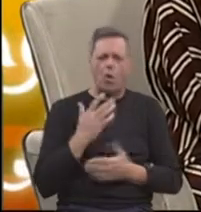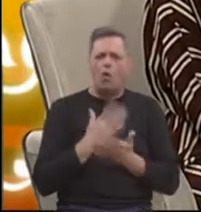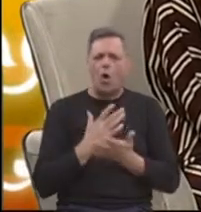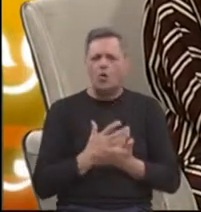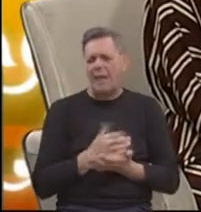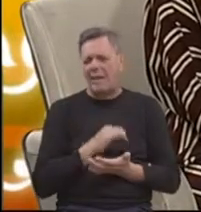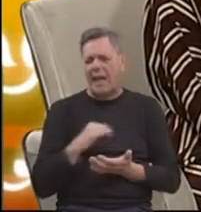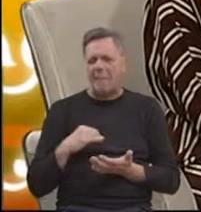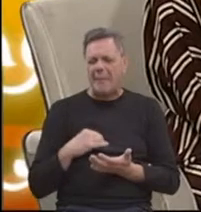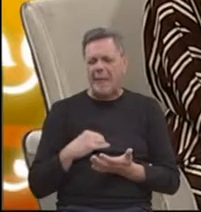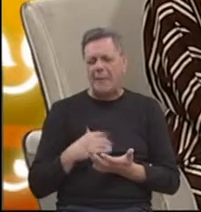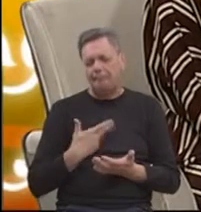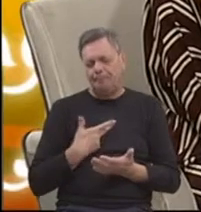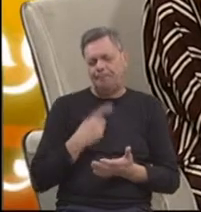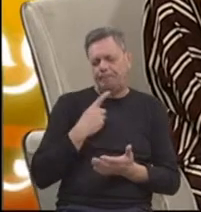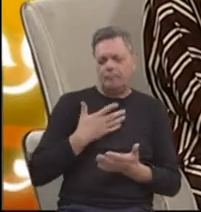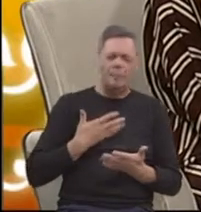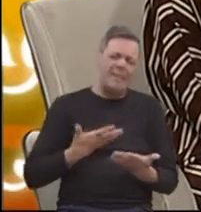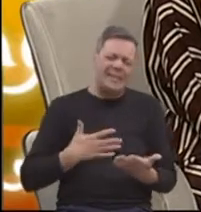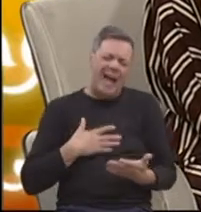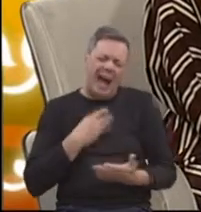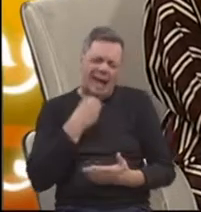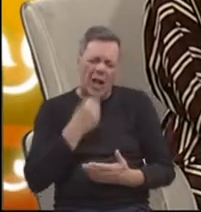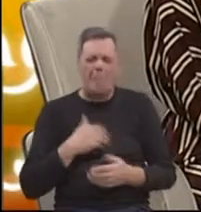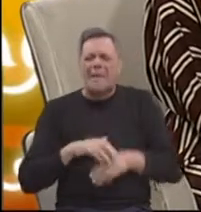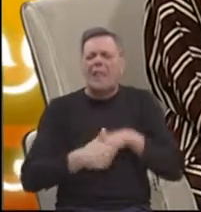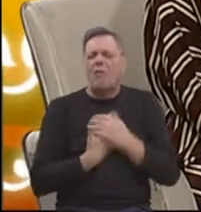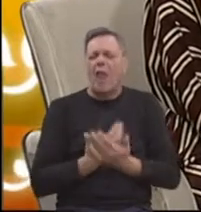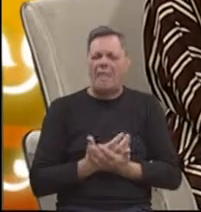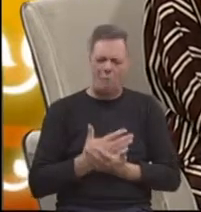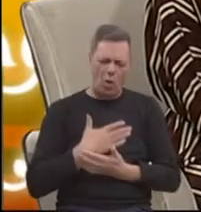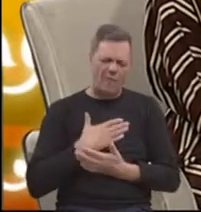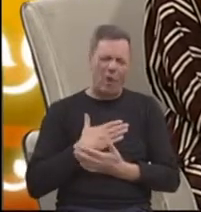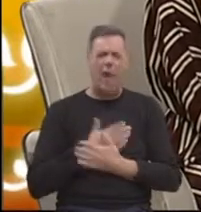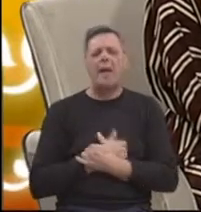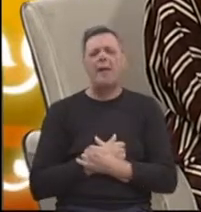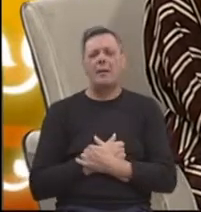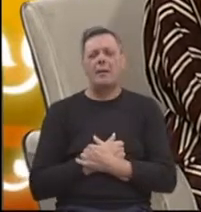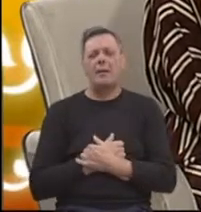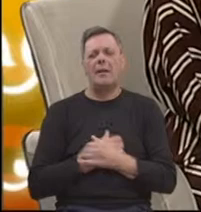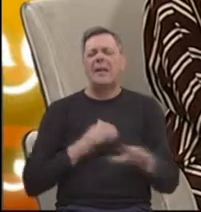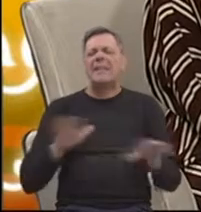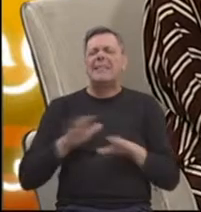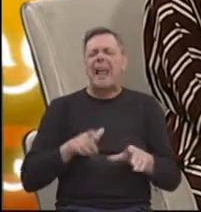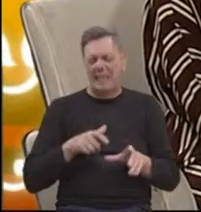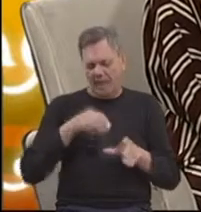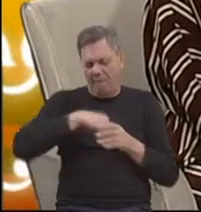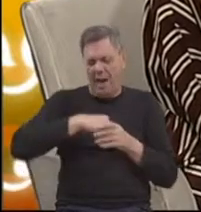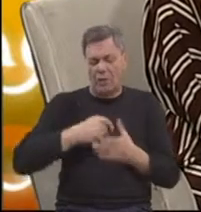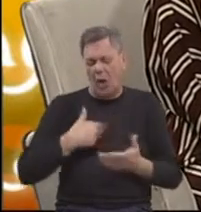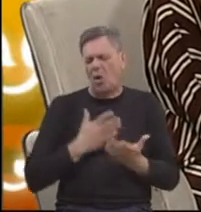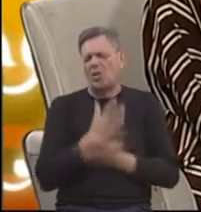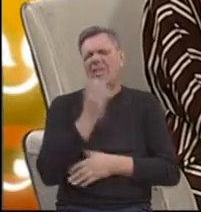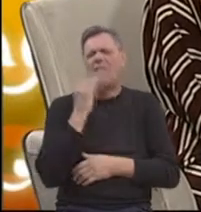si ugađamo u emotivnom smislu sa hranom i prehranom. Zadovoljavamo nekakve tu svoje stresne faktore kroz svakodnevni život koje